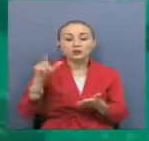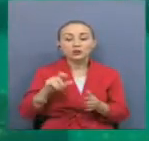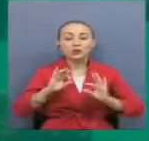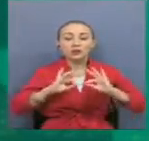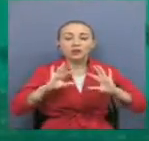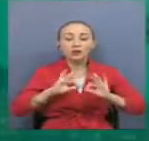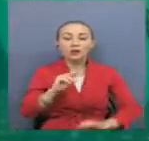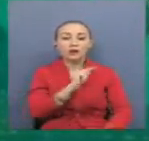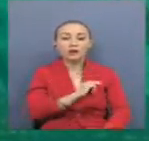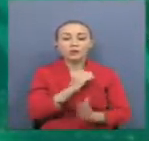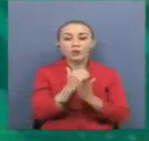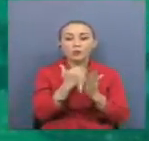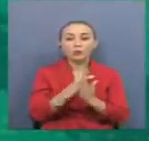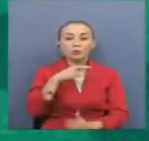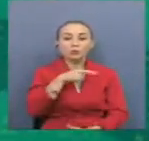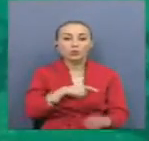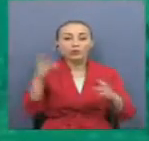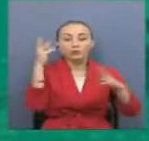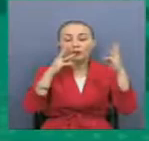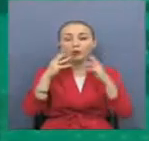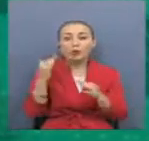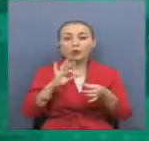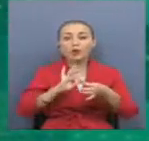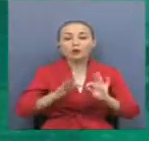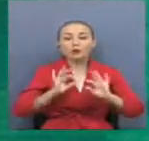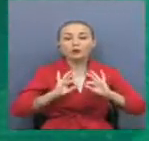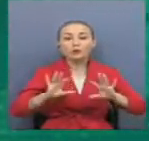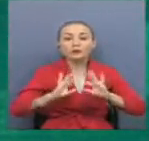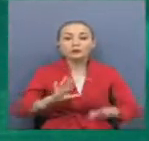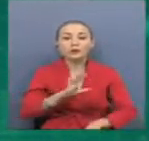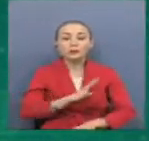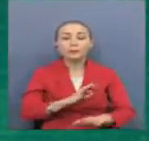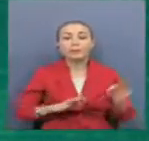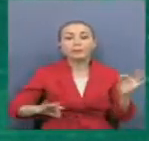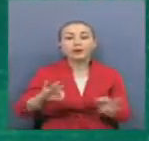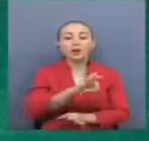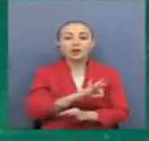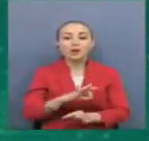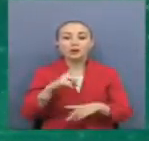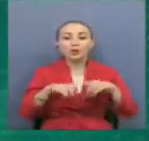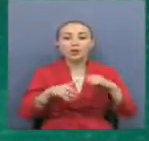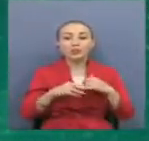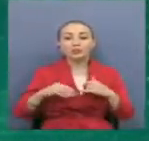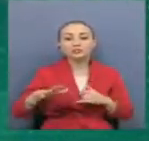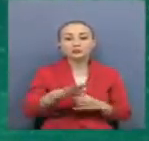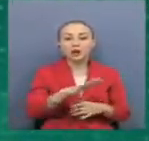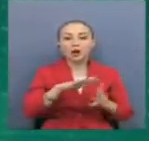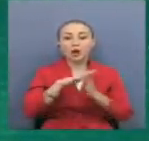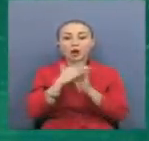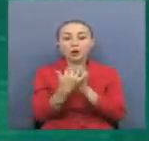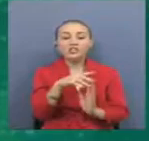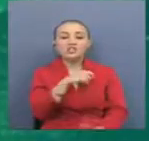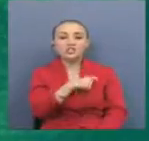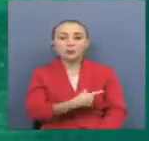жаңғыру бағдарламасының орындалу барысын жариялады. Сонымен қатар туған жер, ауыл ел бесігі және дипломмен ауылға